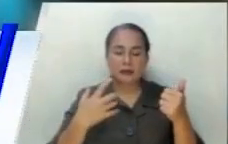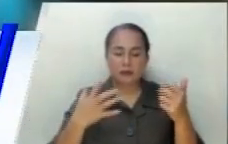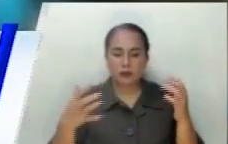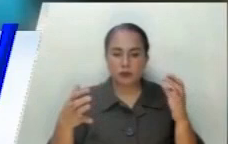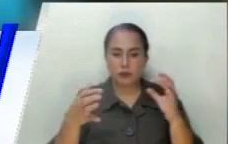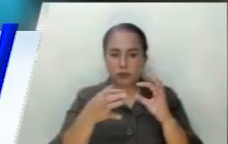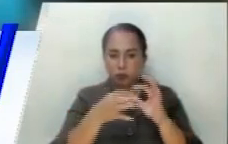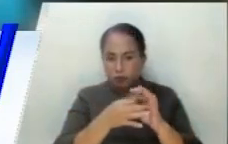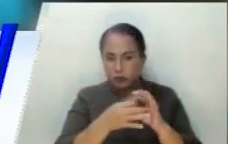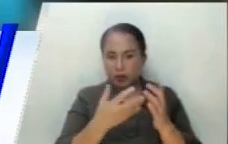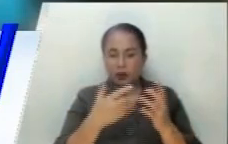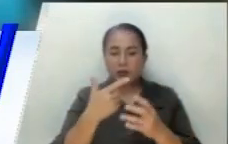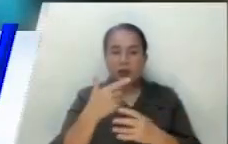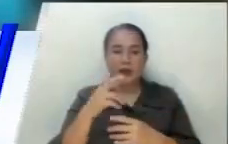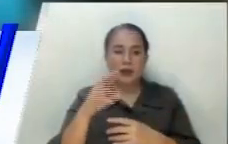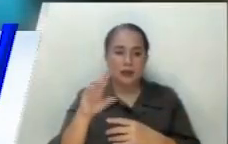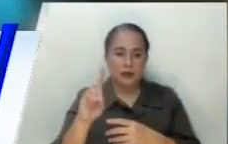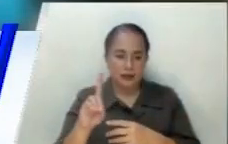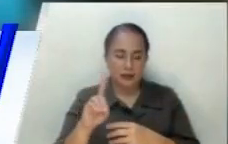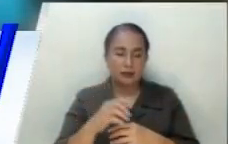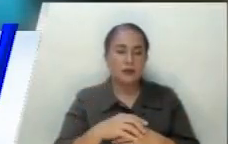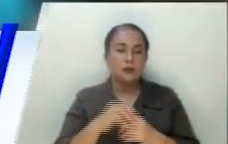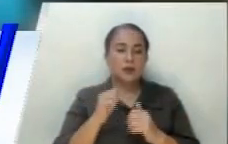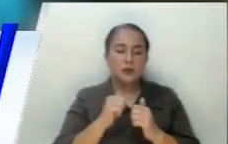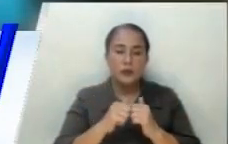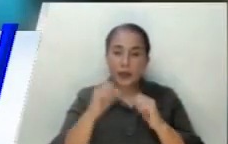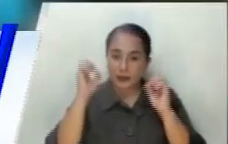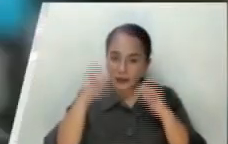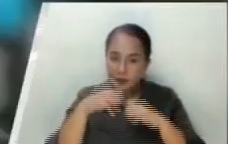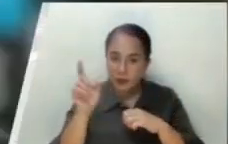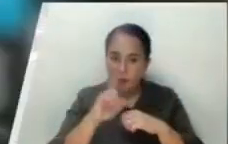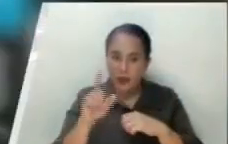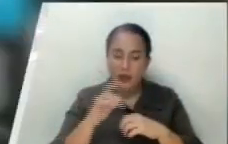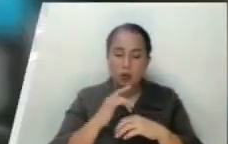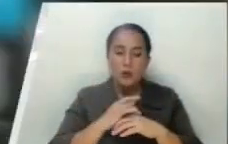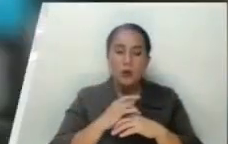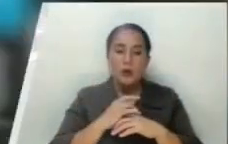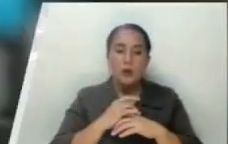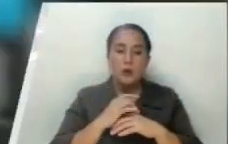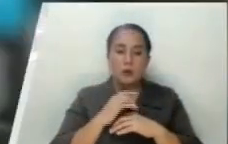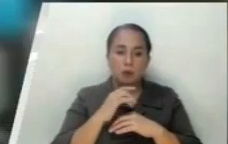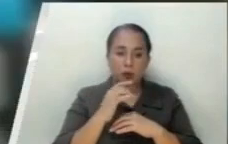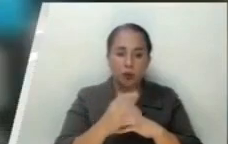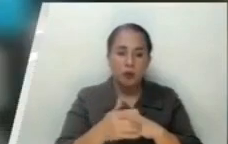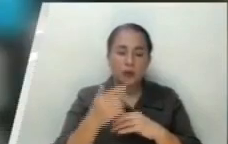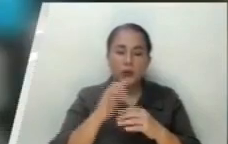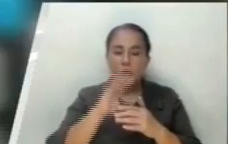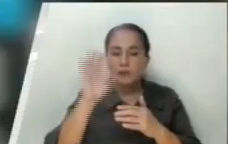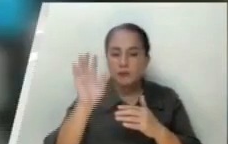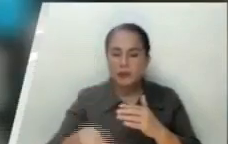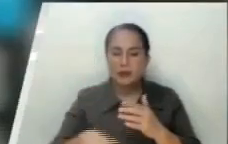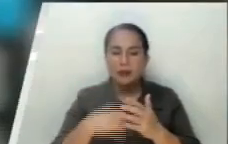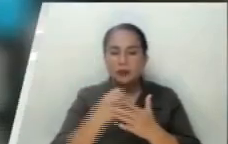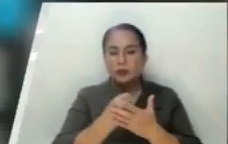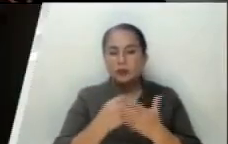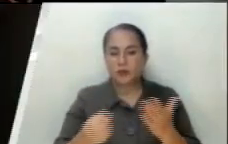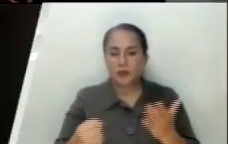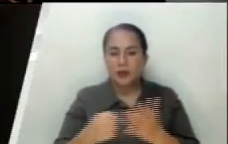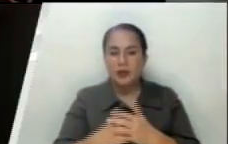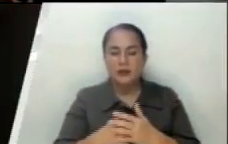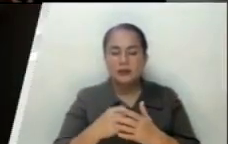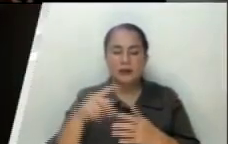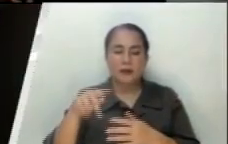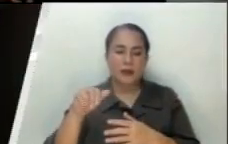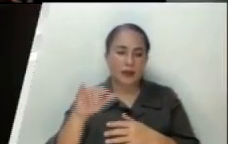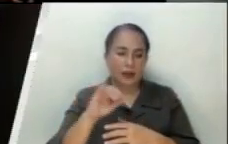sa gade so ang inaasahan natin by early tomorrow morning keto na yung supp ng kuryente natin sa Panay Island